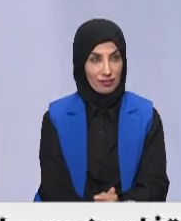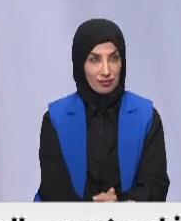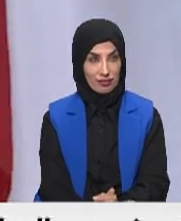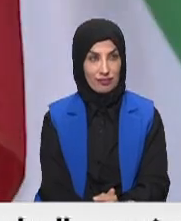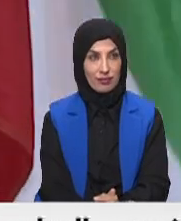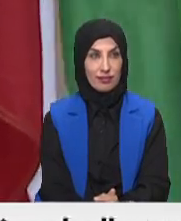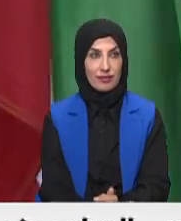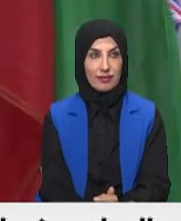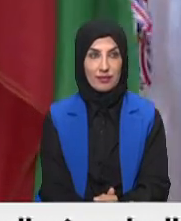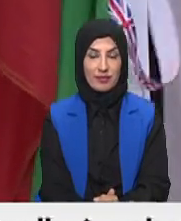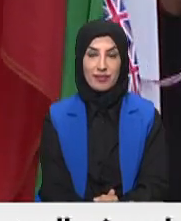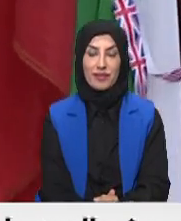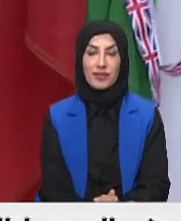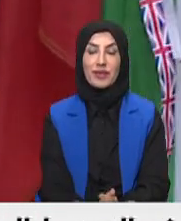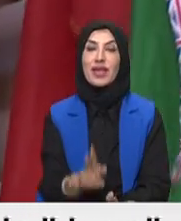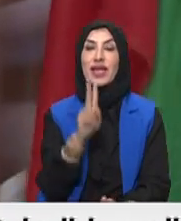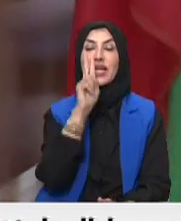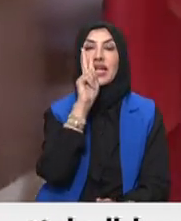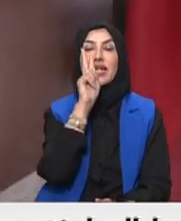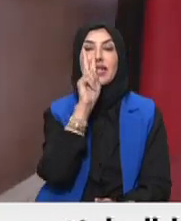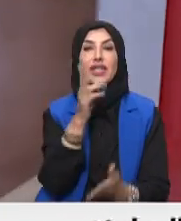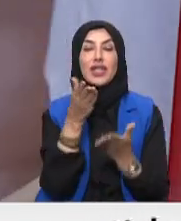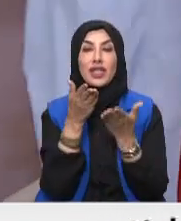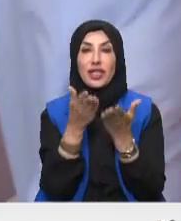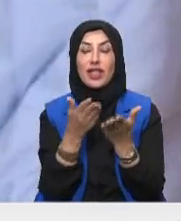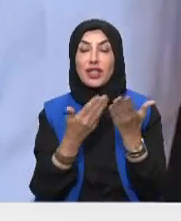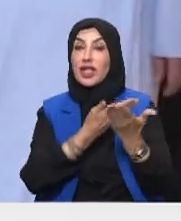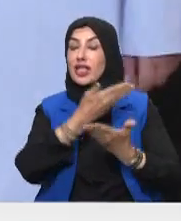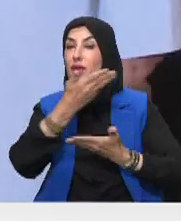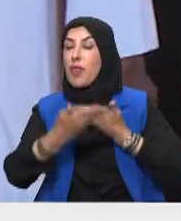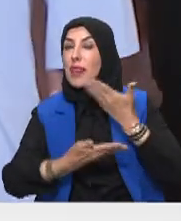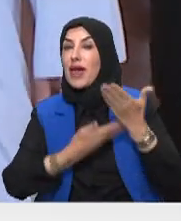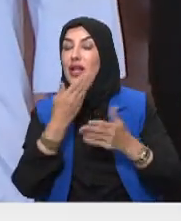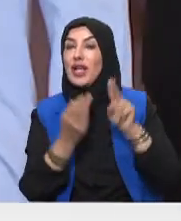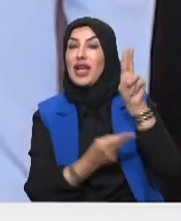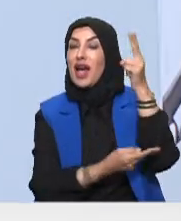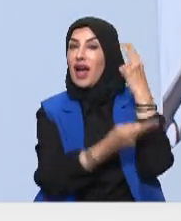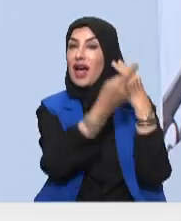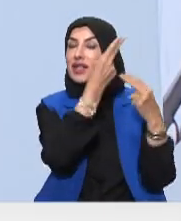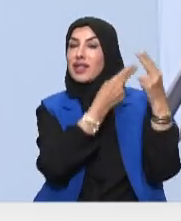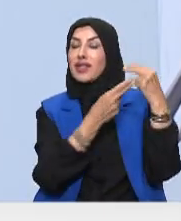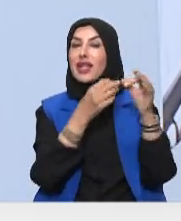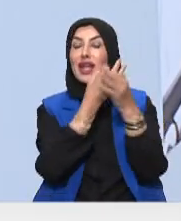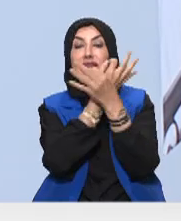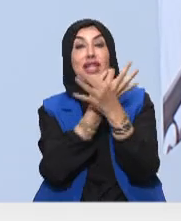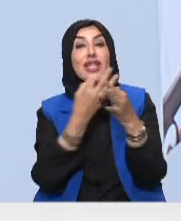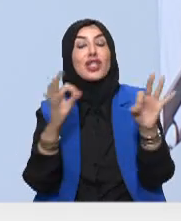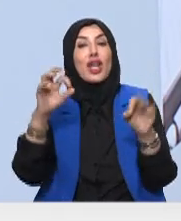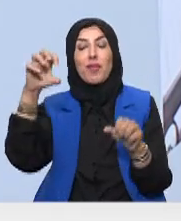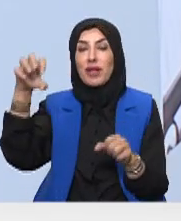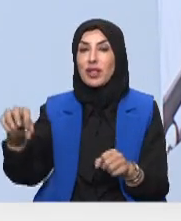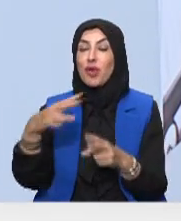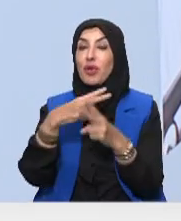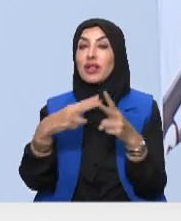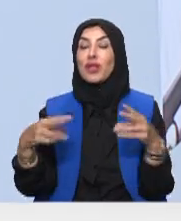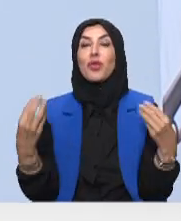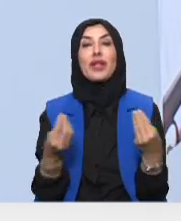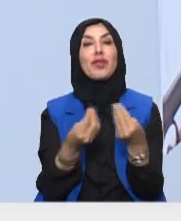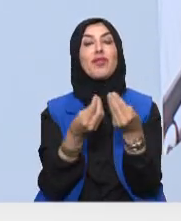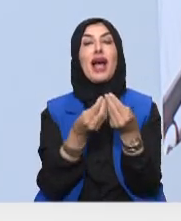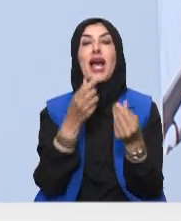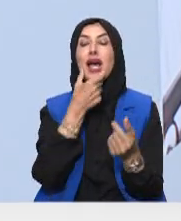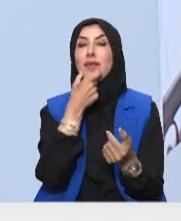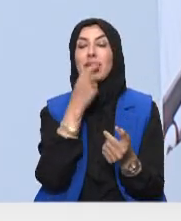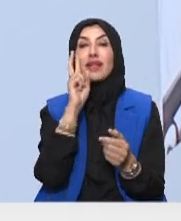الدوليه مشهد جسد العلاقات التاريخيه الكبرى بين دوله الكويت وبريطانيا معرض